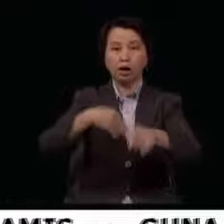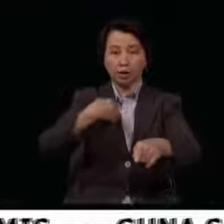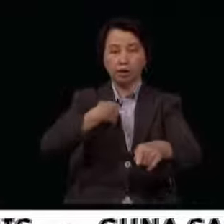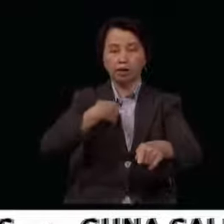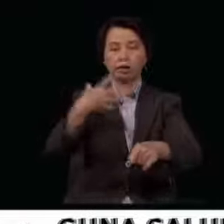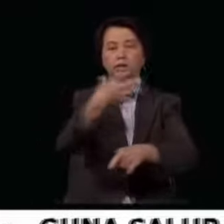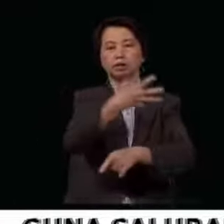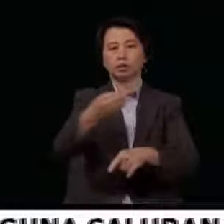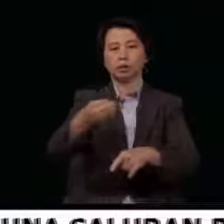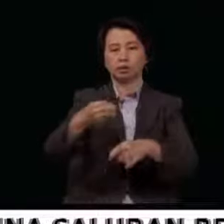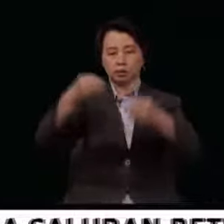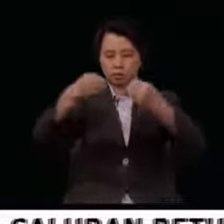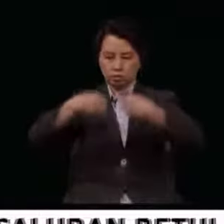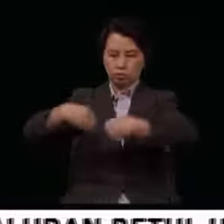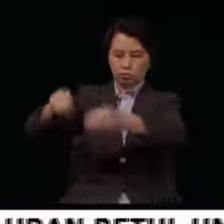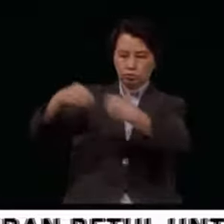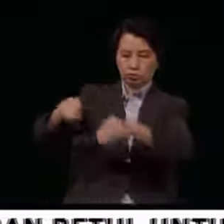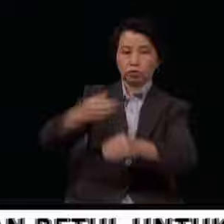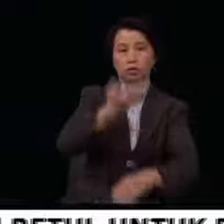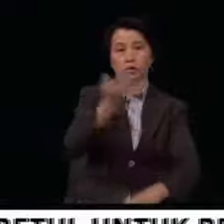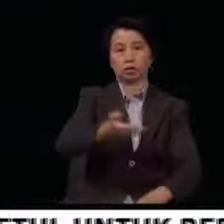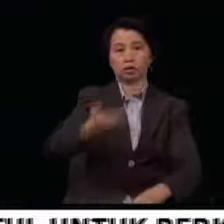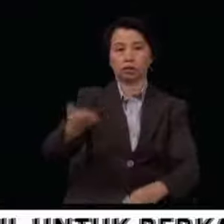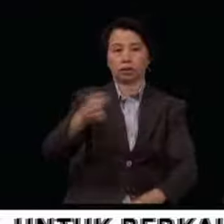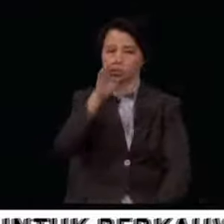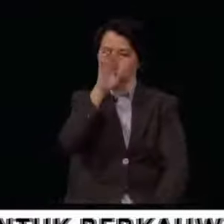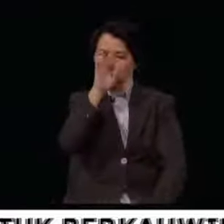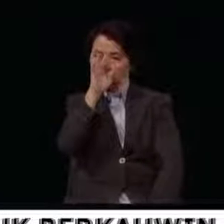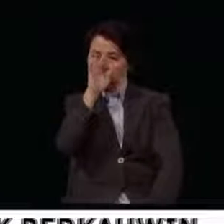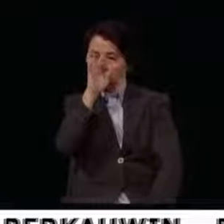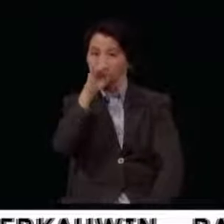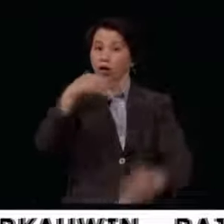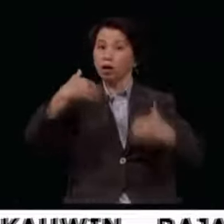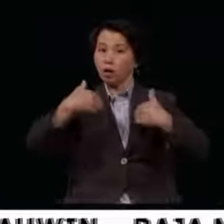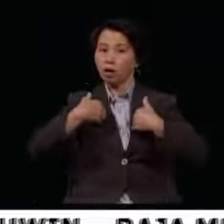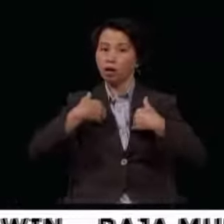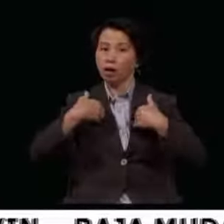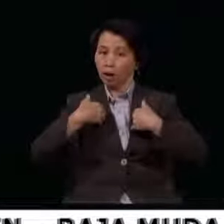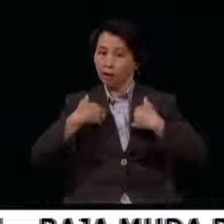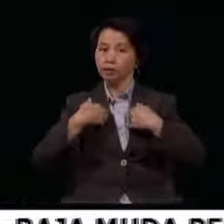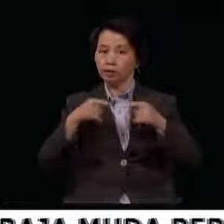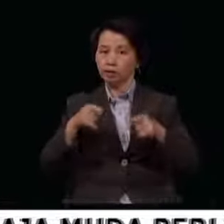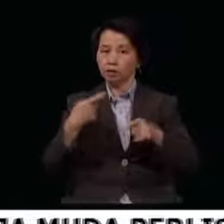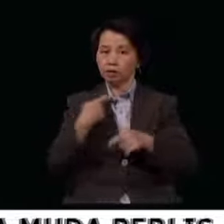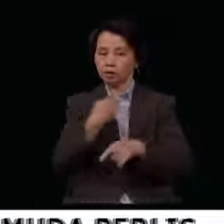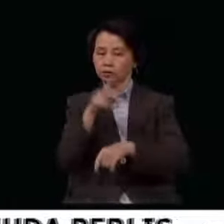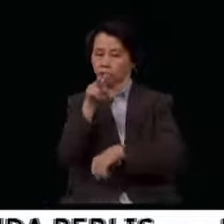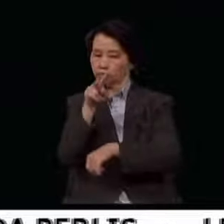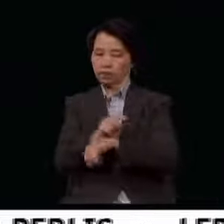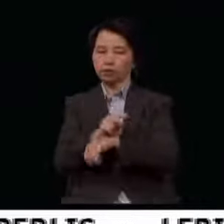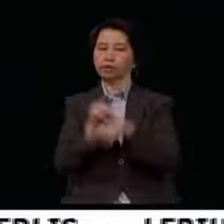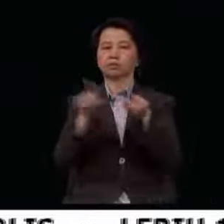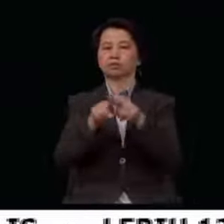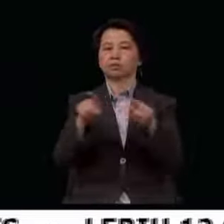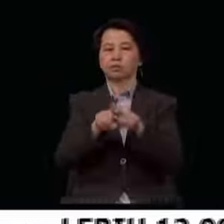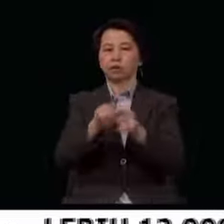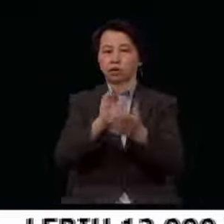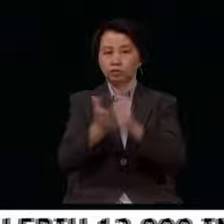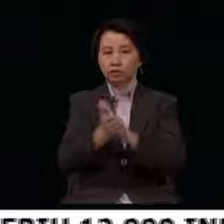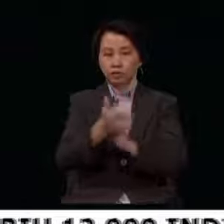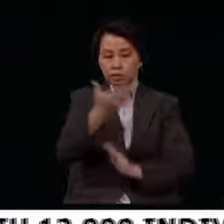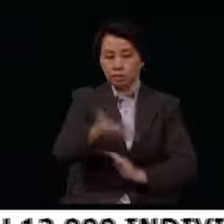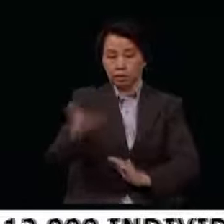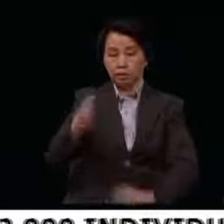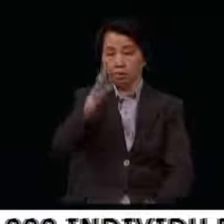the pelaksanaan skin harga maksimum musim perayaan nih enam juga kita pantau dan Bangkitlah